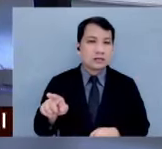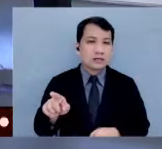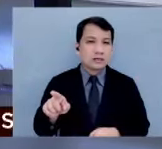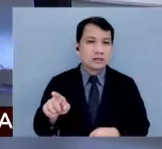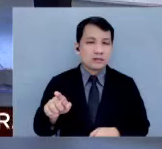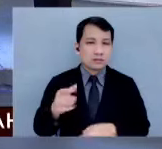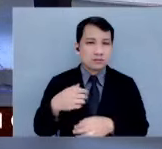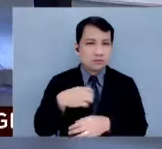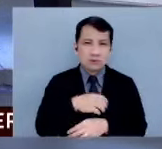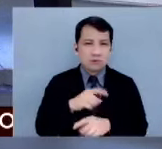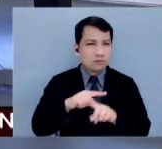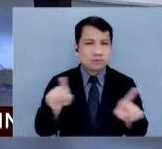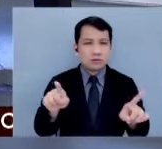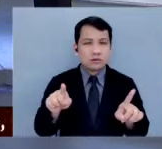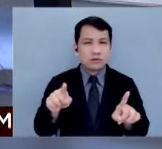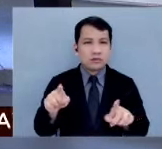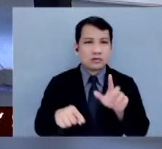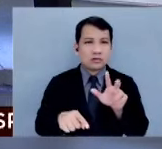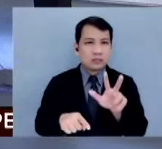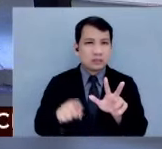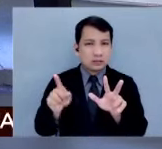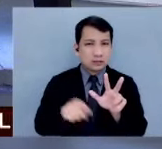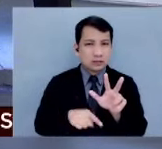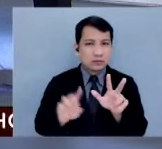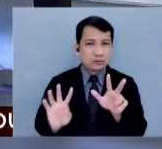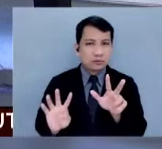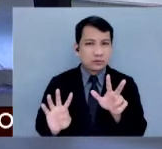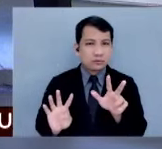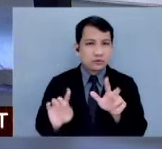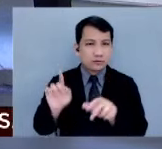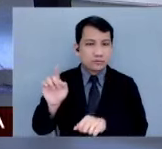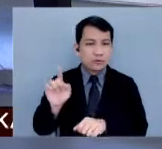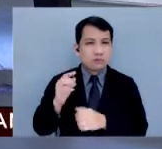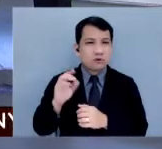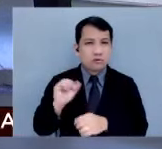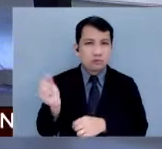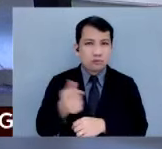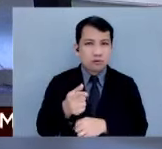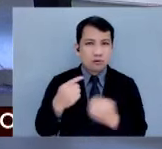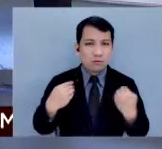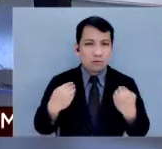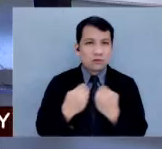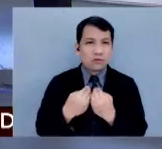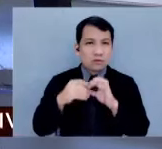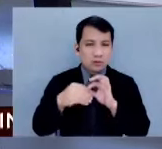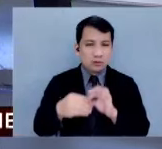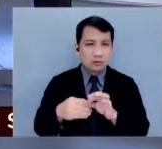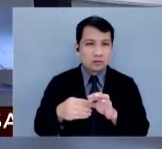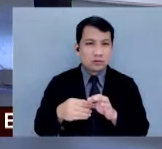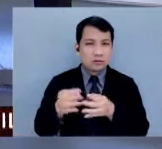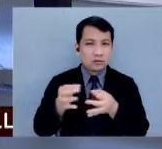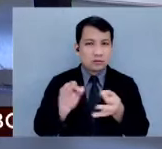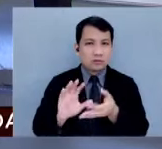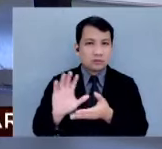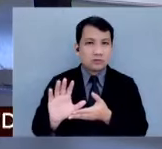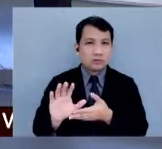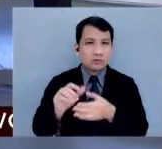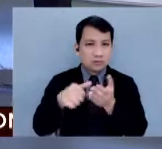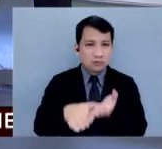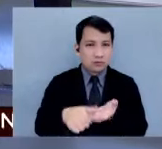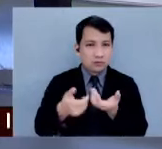ganito. Nakalagay lamang, upon a vote of 3/4 of all its members na pwedeng i-interpret na voting separately